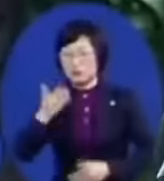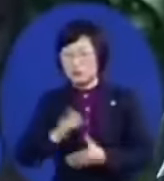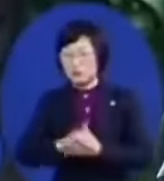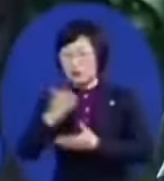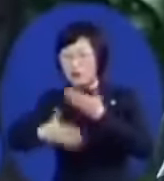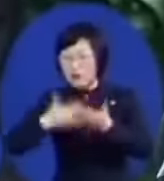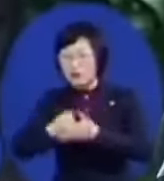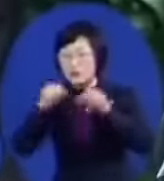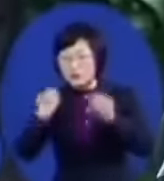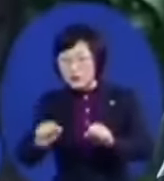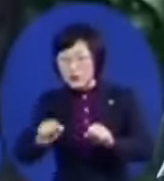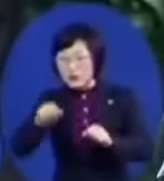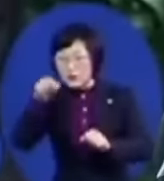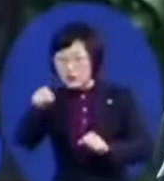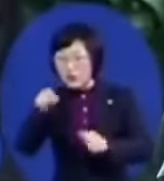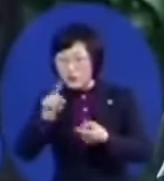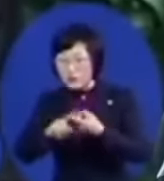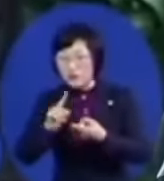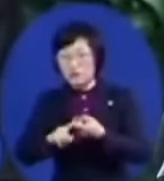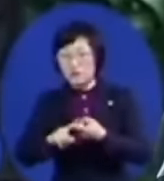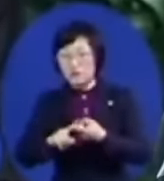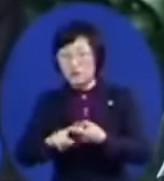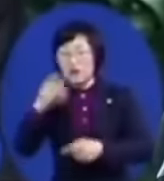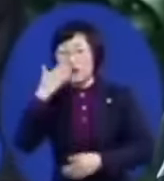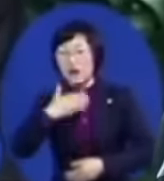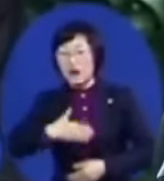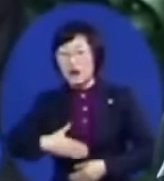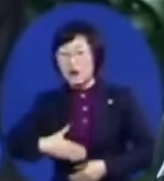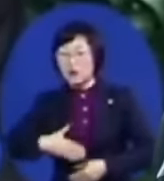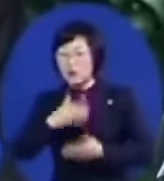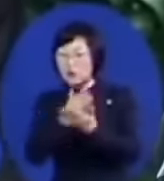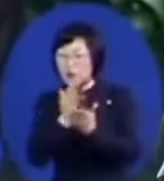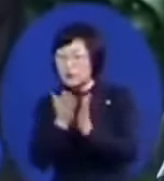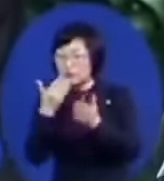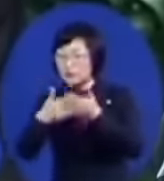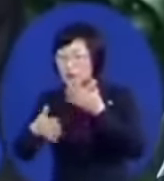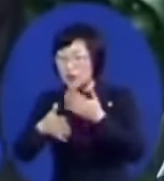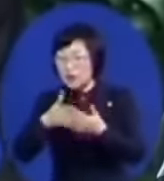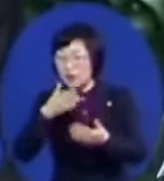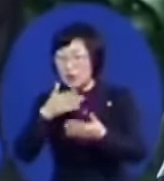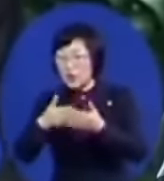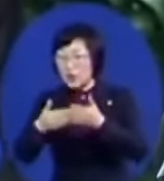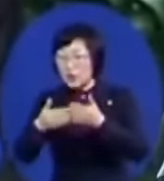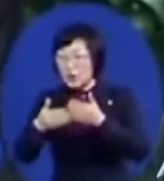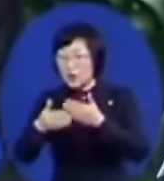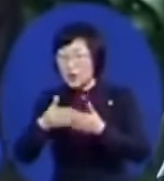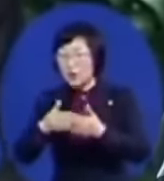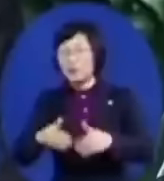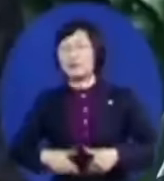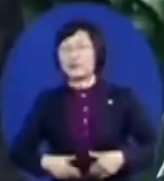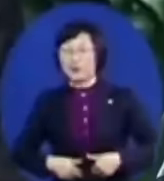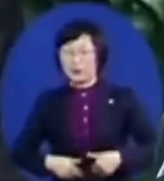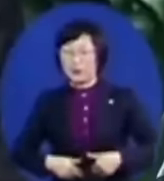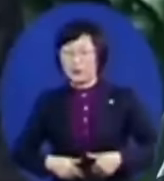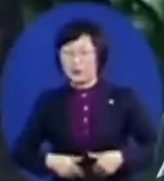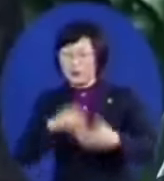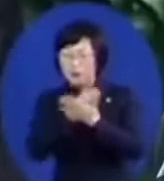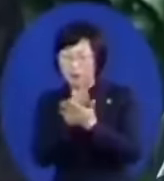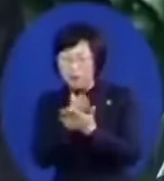하나님이 살아계신 것을 아는 데는 여러 가지 체험이 굉장히 도움이 되는 것입니다. 여러